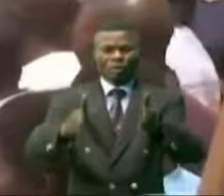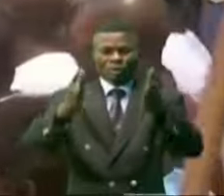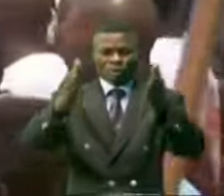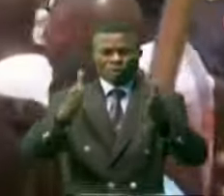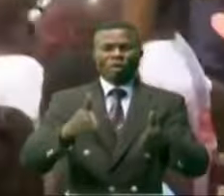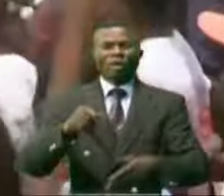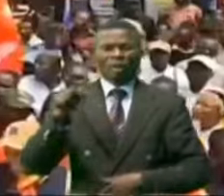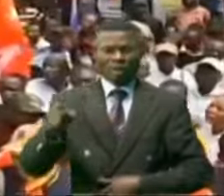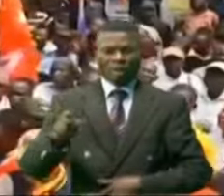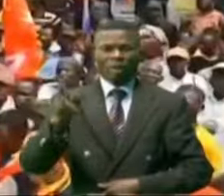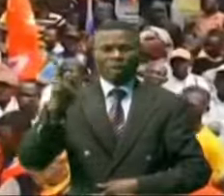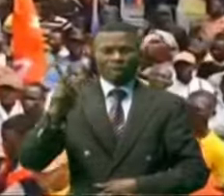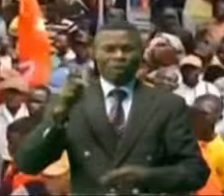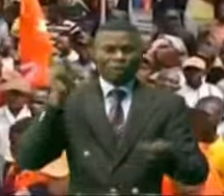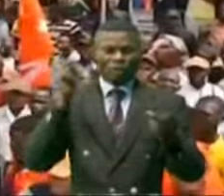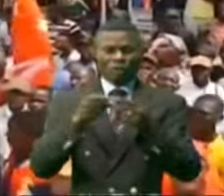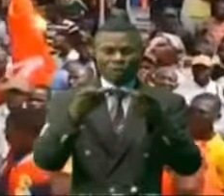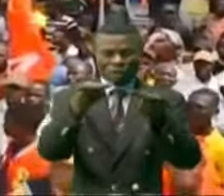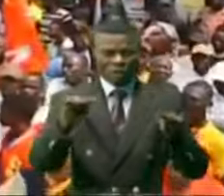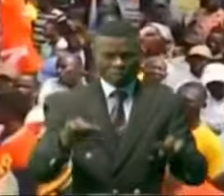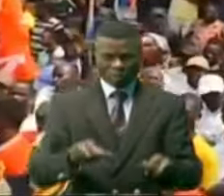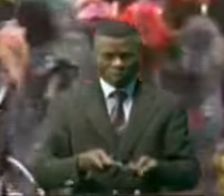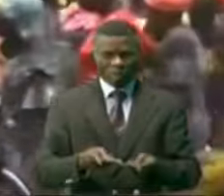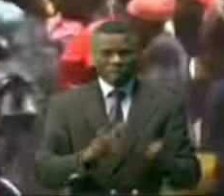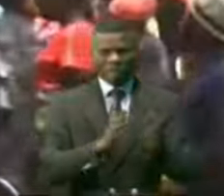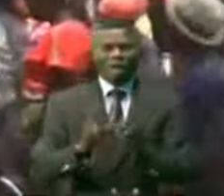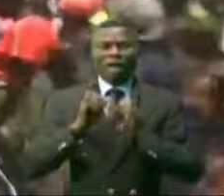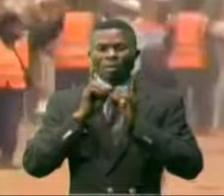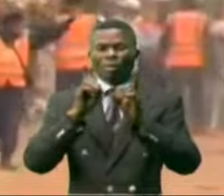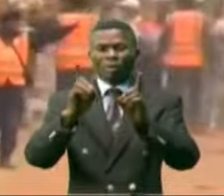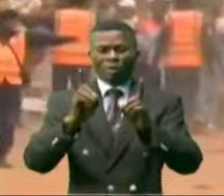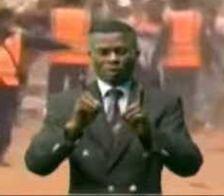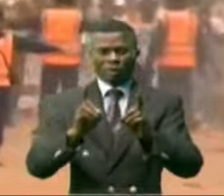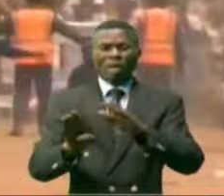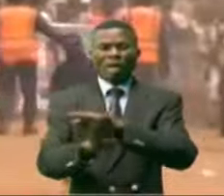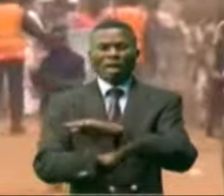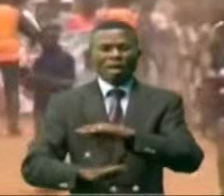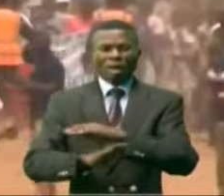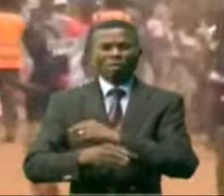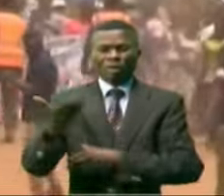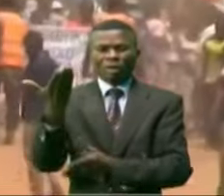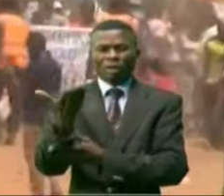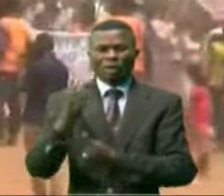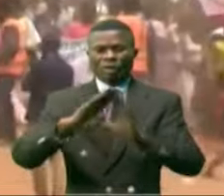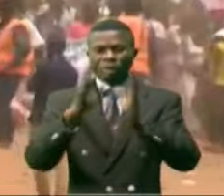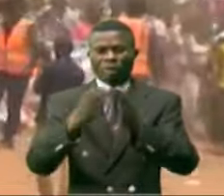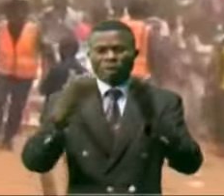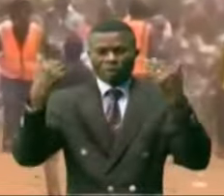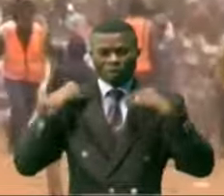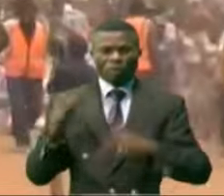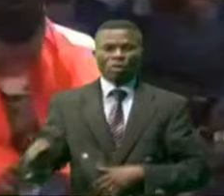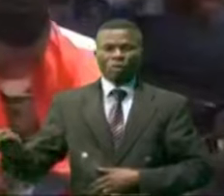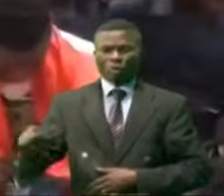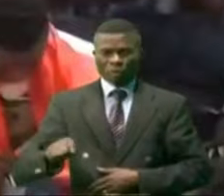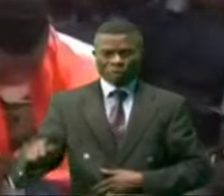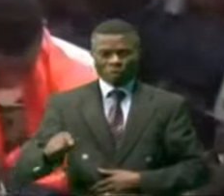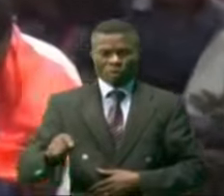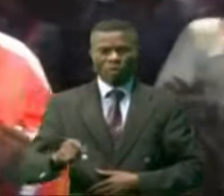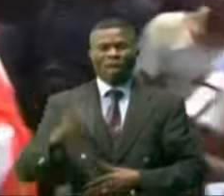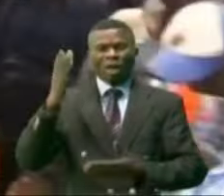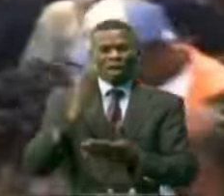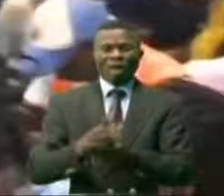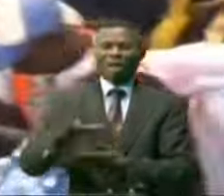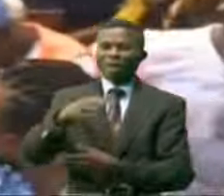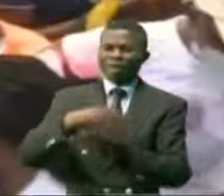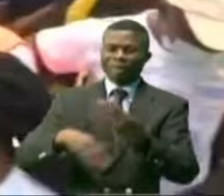des Congolos jusqu'à l'endroit où est prévue son adresse à sa base, dans laquelle il invite les autorités territoriales d'éradiquer la tracasserie policière